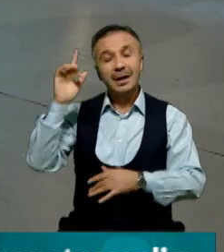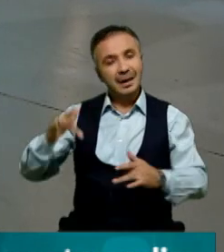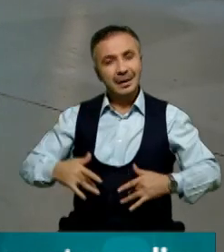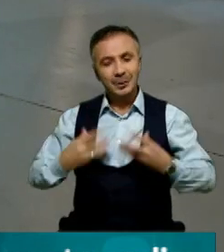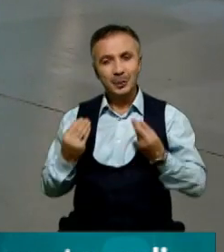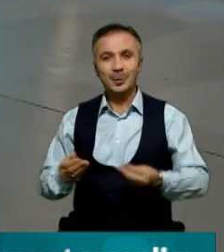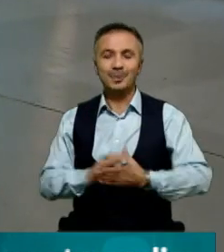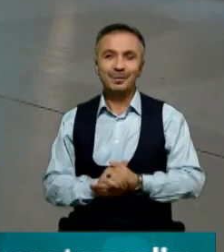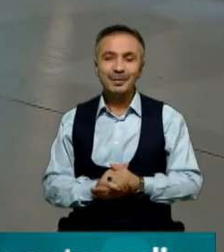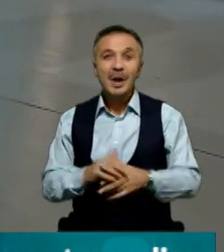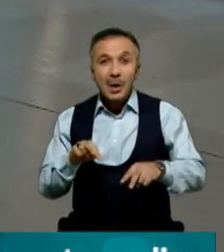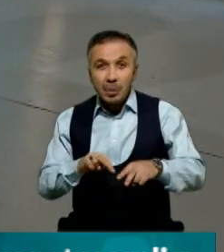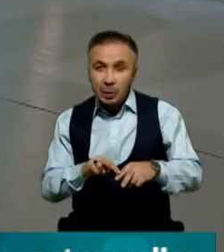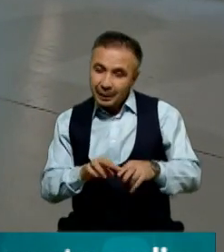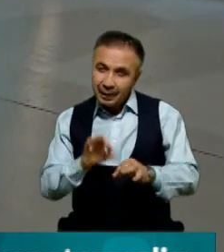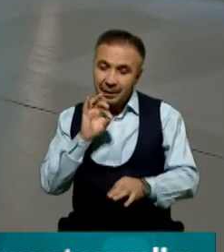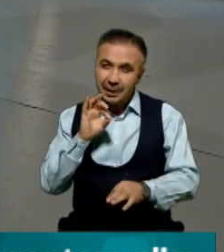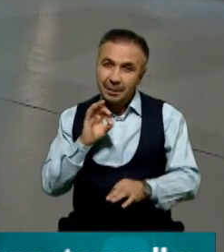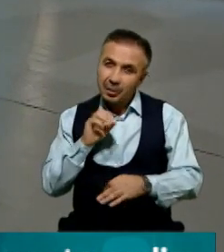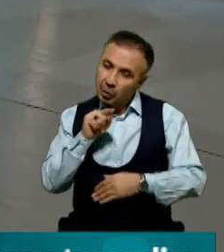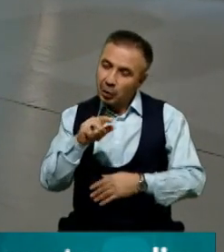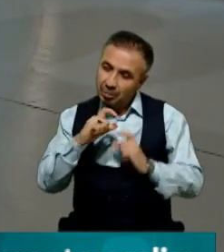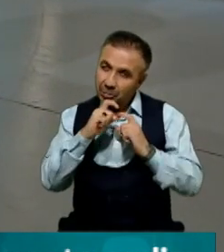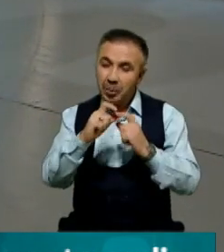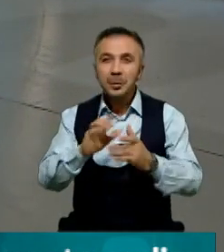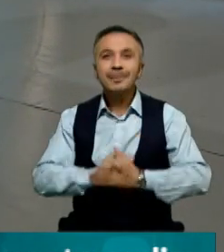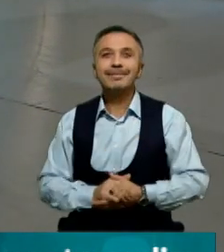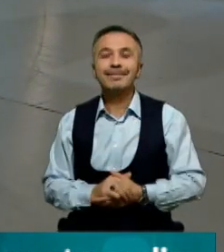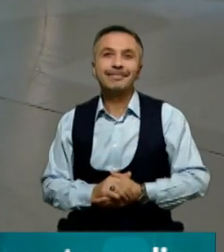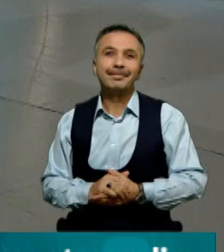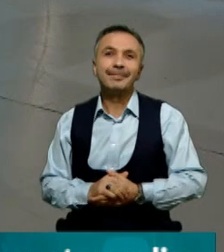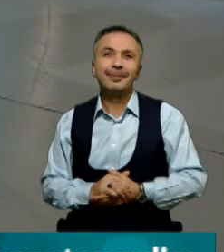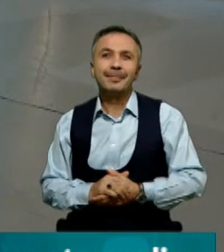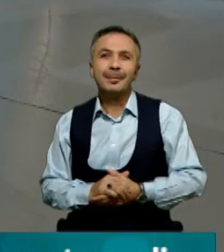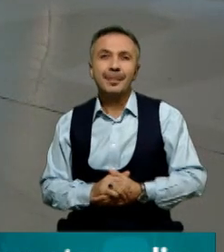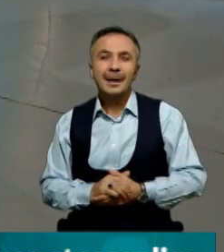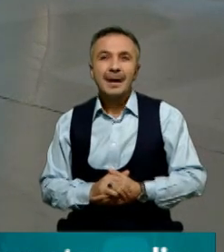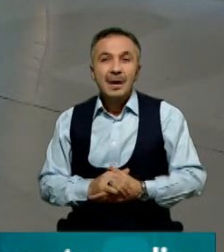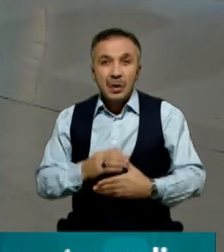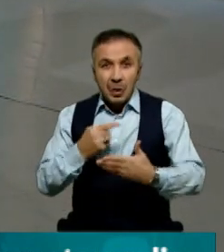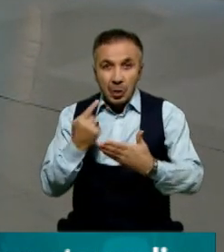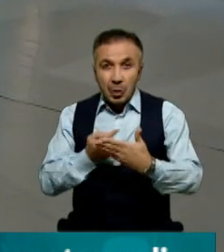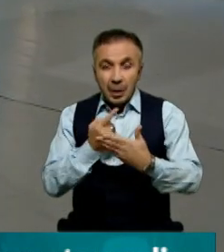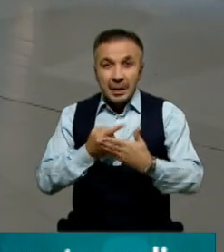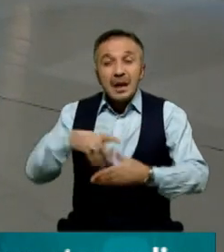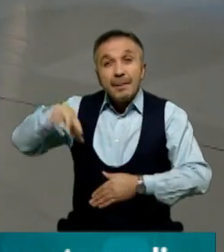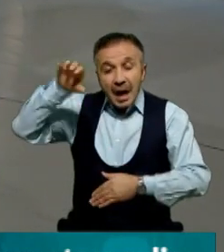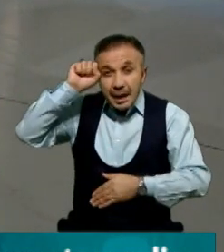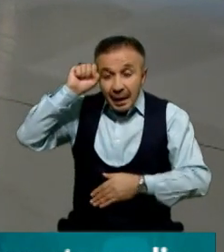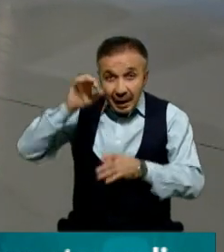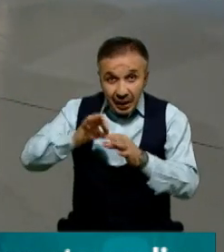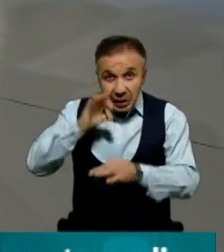bu Mustafa Bey şöyle demiş hocam Ama bu hafızların şefaat edileceği